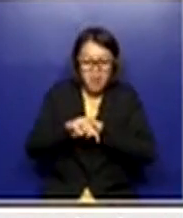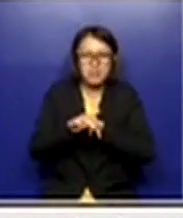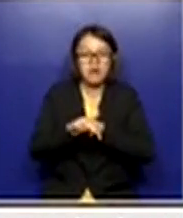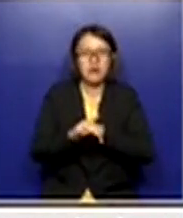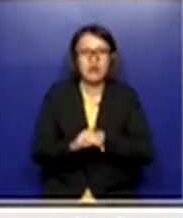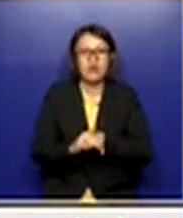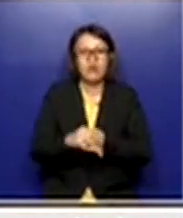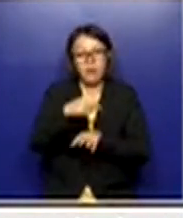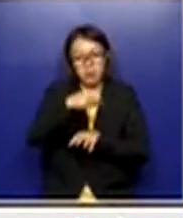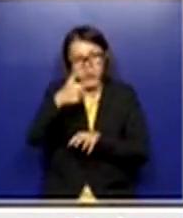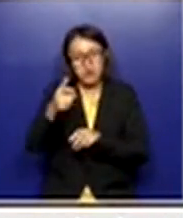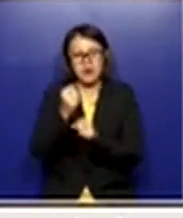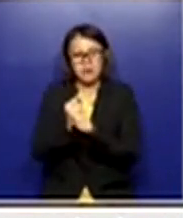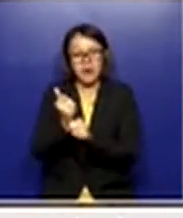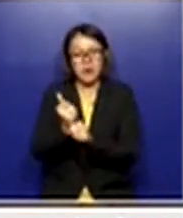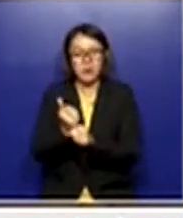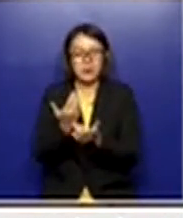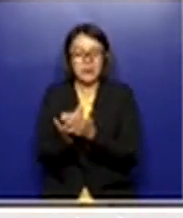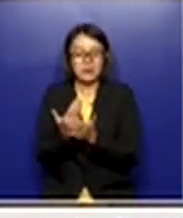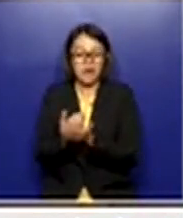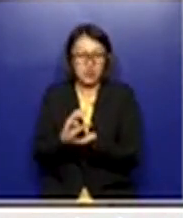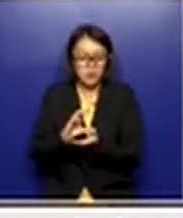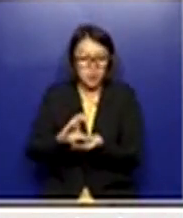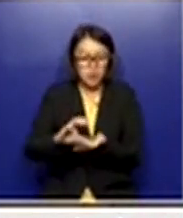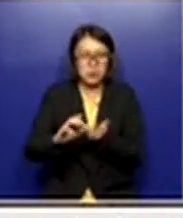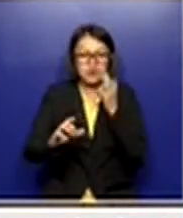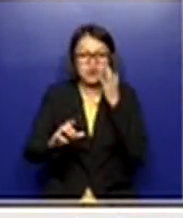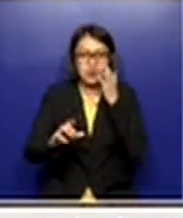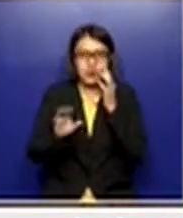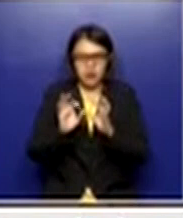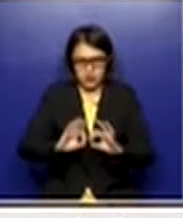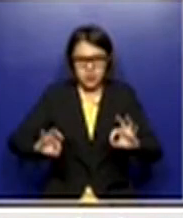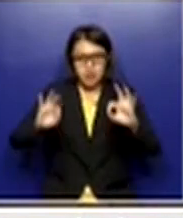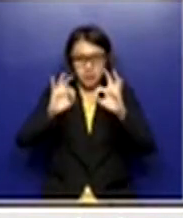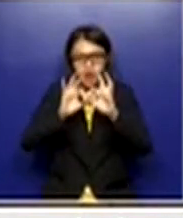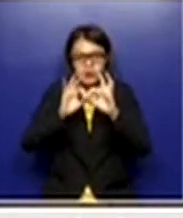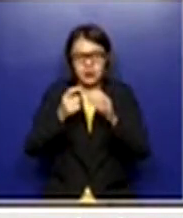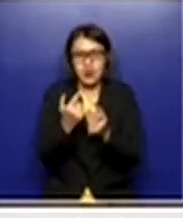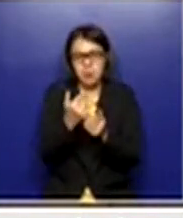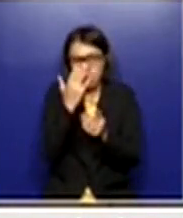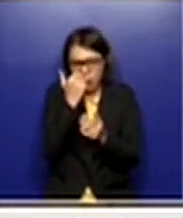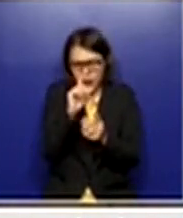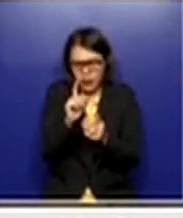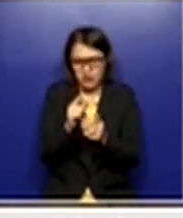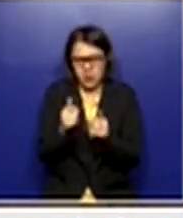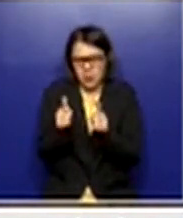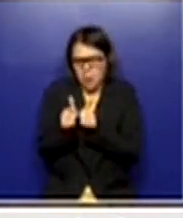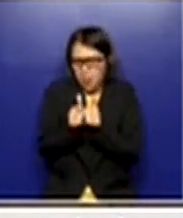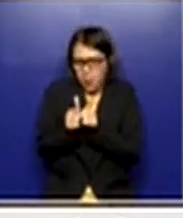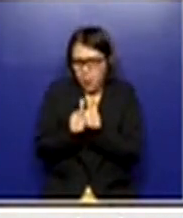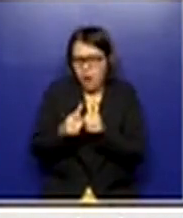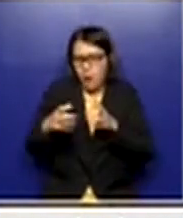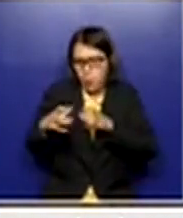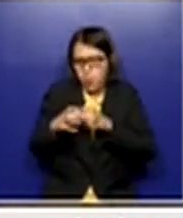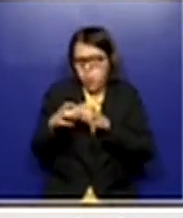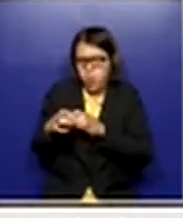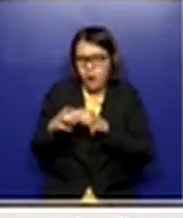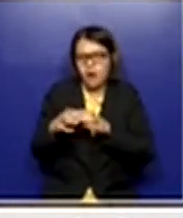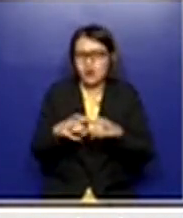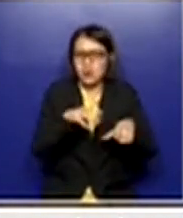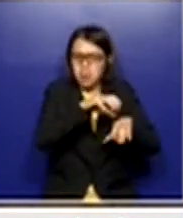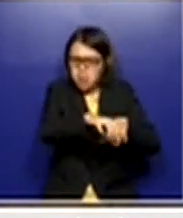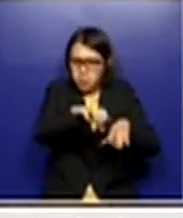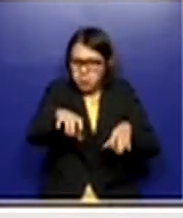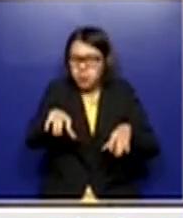PBS ทำอย่างนี้ได้เพราะว่าเราลงทุนกับประเด็นเหล่านี้ที่ถือว่าเป็นเรื่องสำคัญด้วยการทำงานเกาะติดแล้วก็ทำงานกับเครือข่ายต่าง